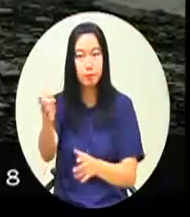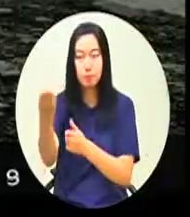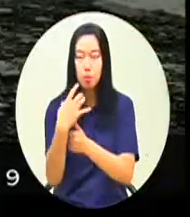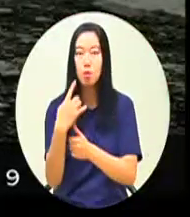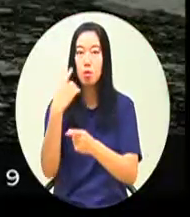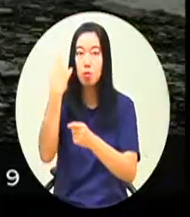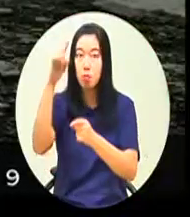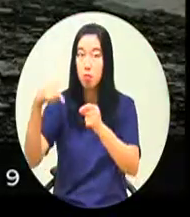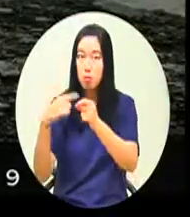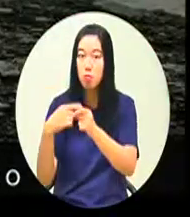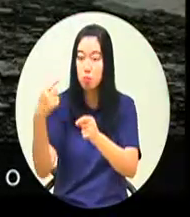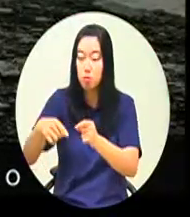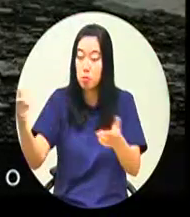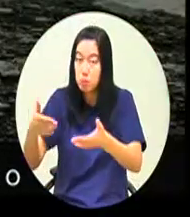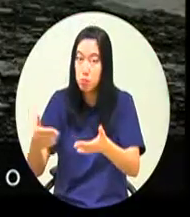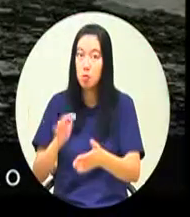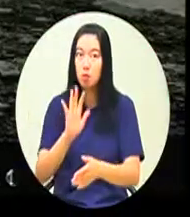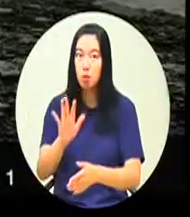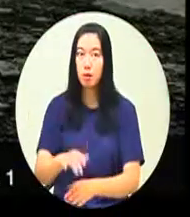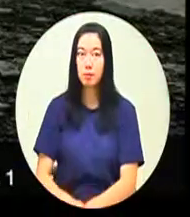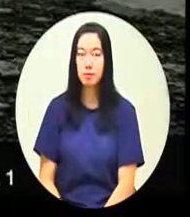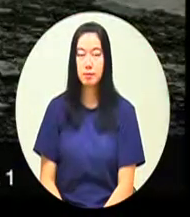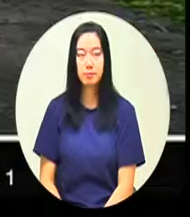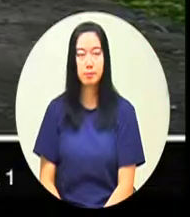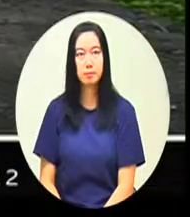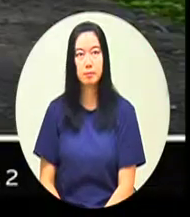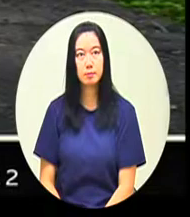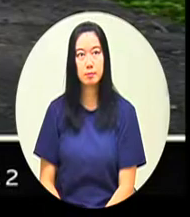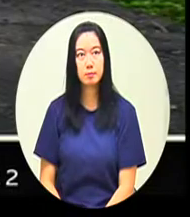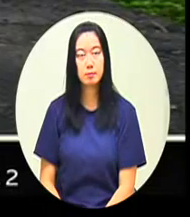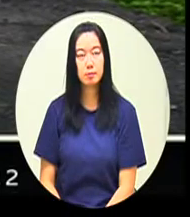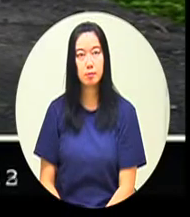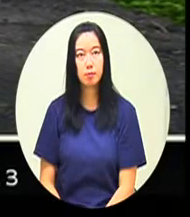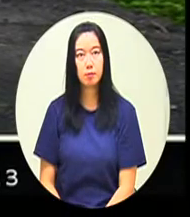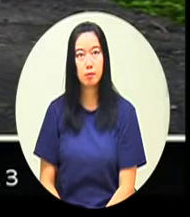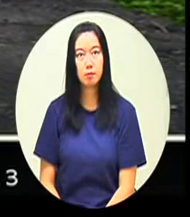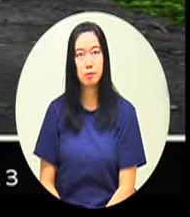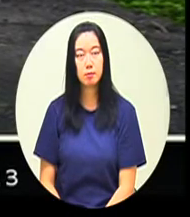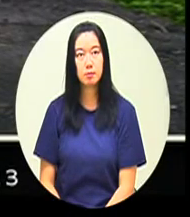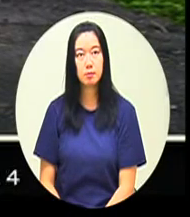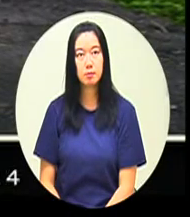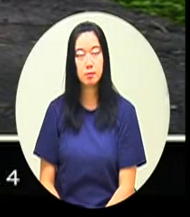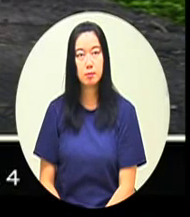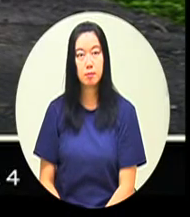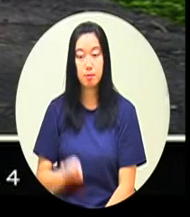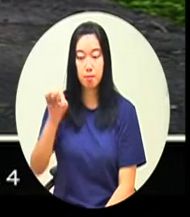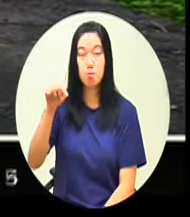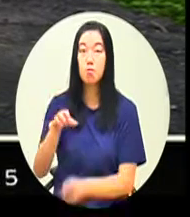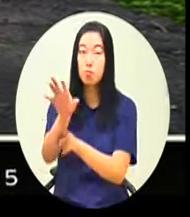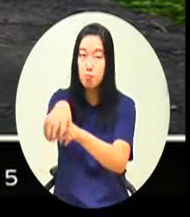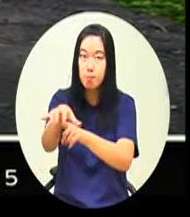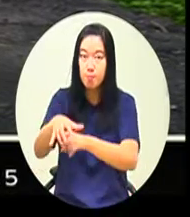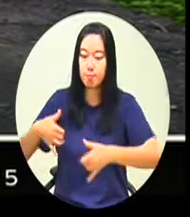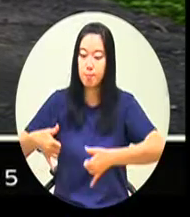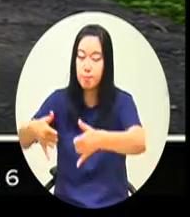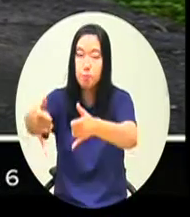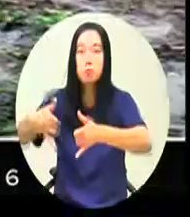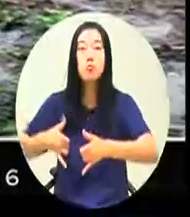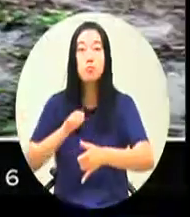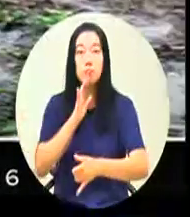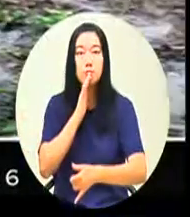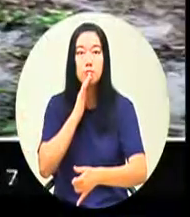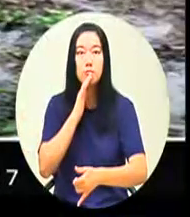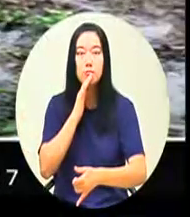会盖，局长，你先听我讲，你先不要讲话，你先看一下，好，这个是农路，到